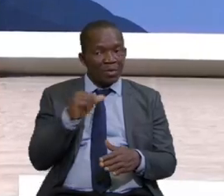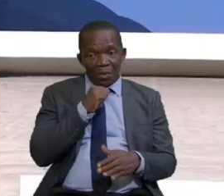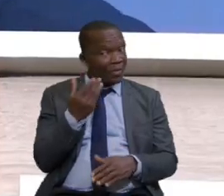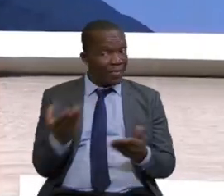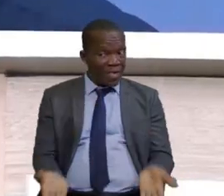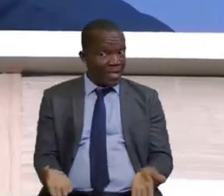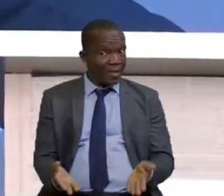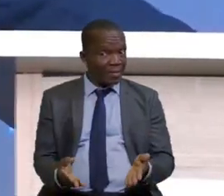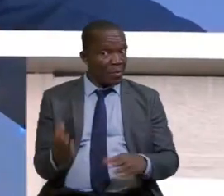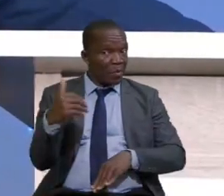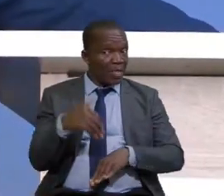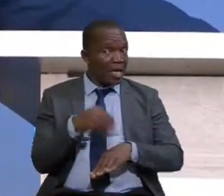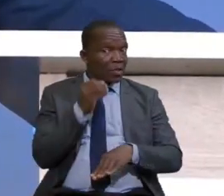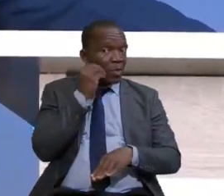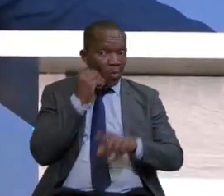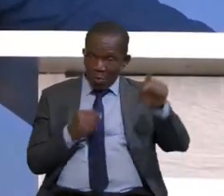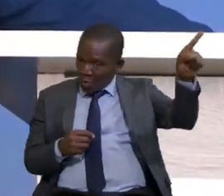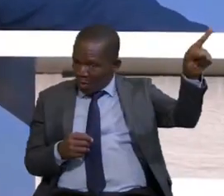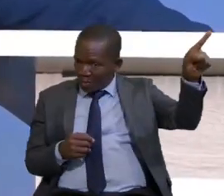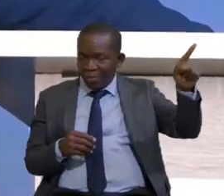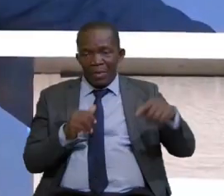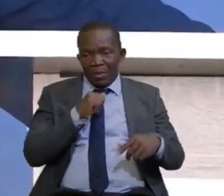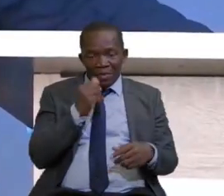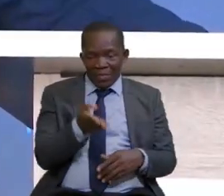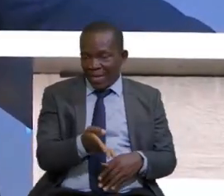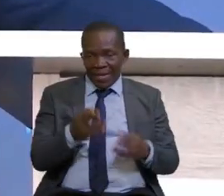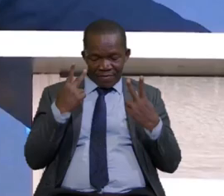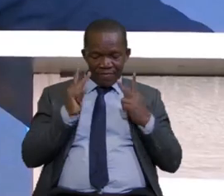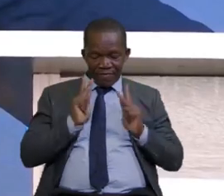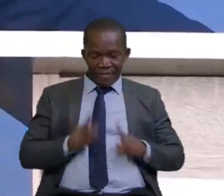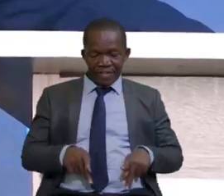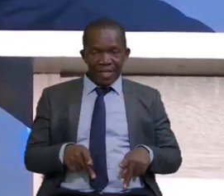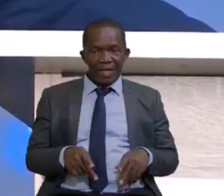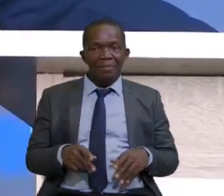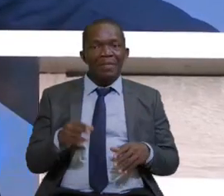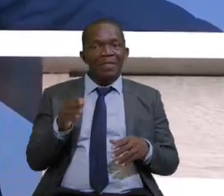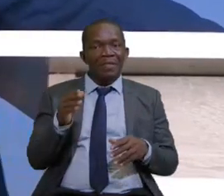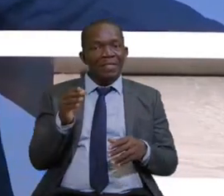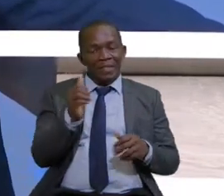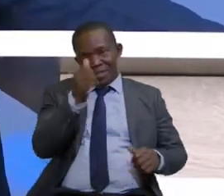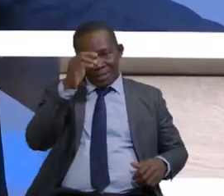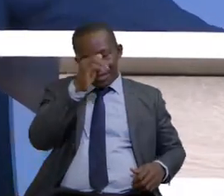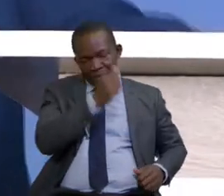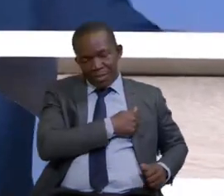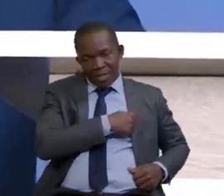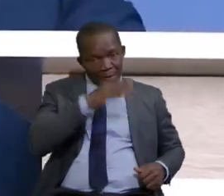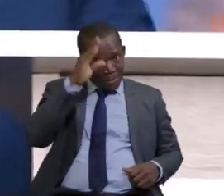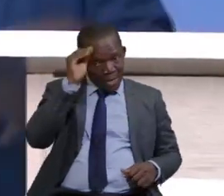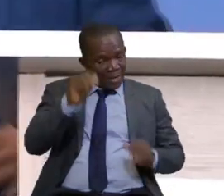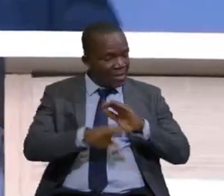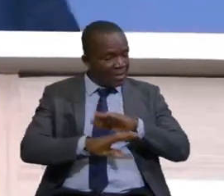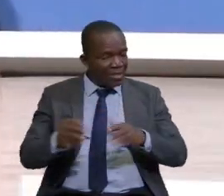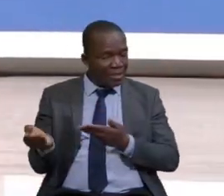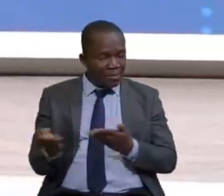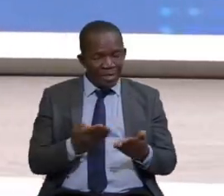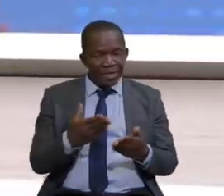Physiquement, le centenier, le maître, n'a pas amené le serviteur tourmenté,